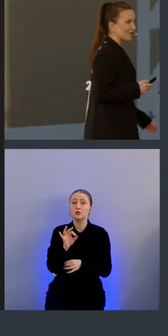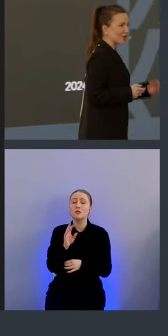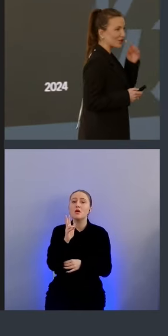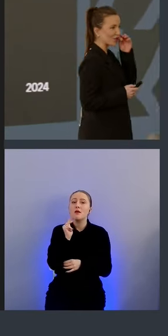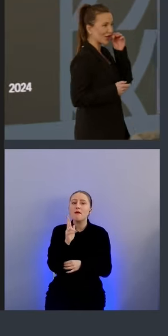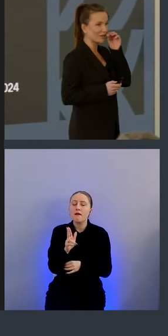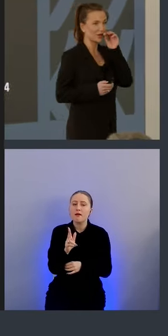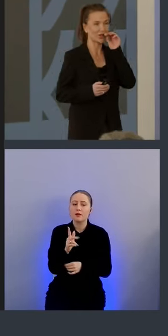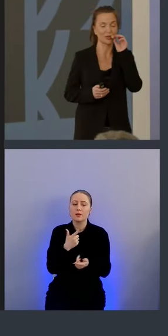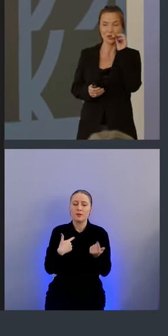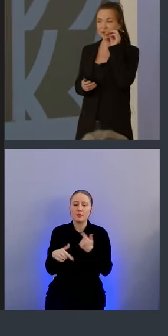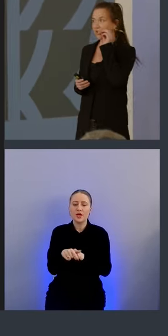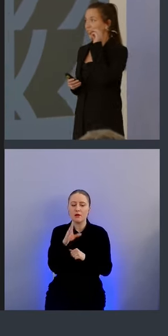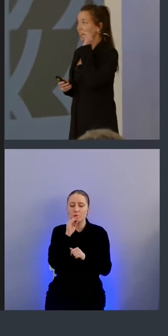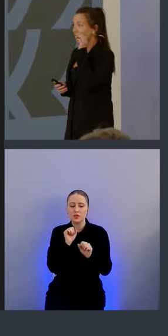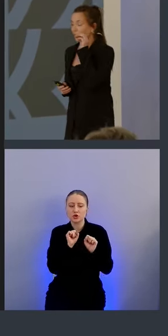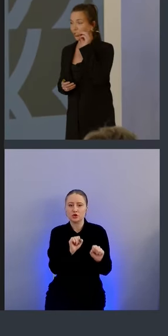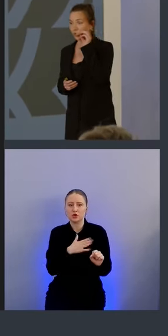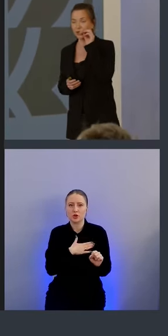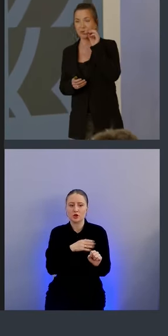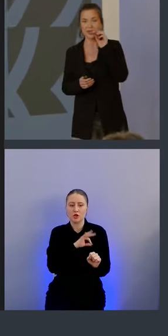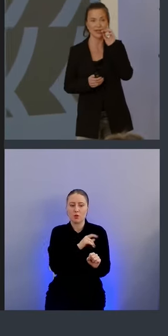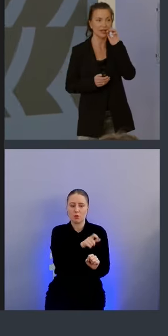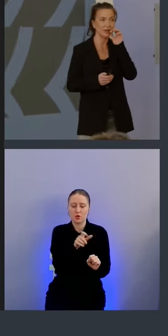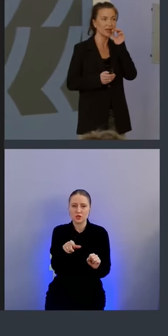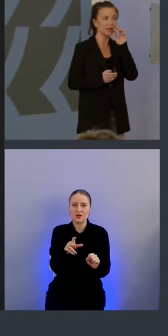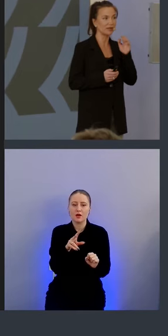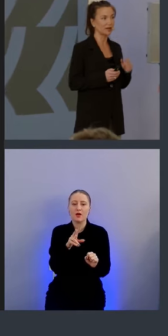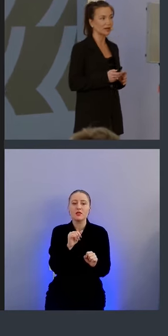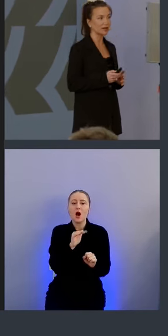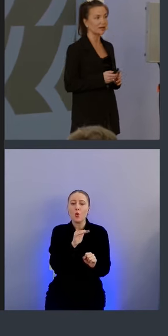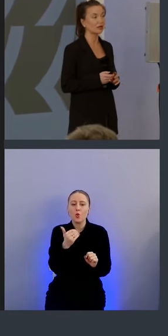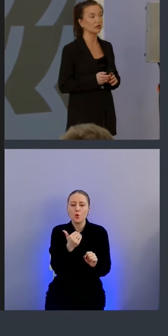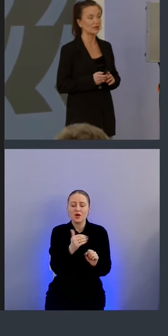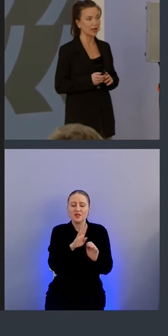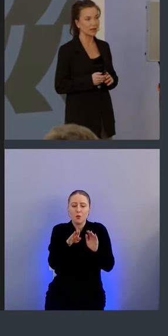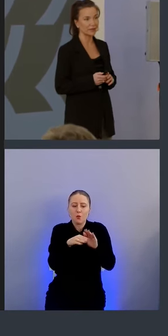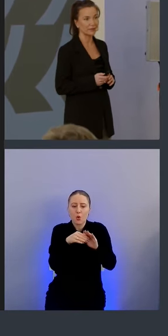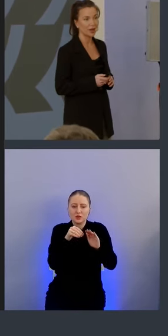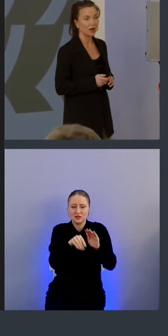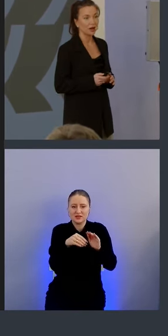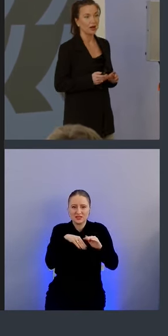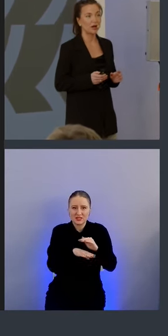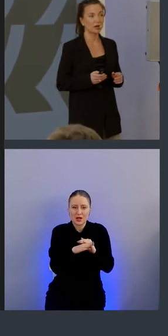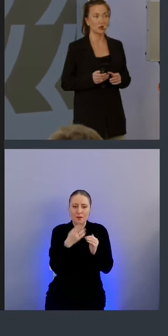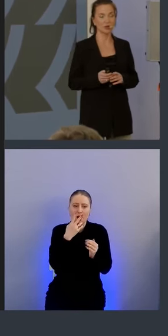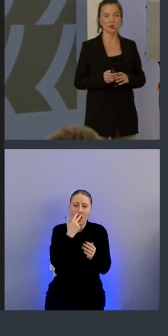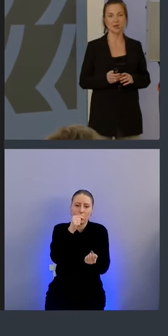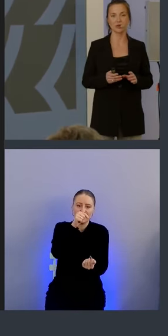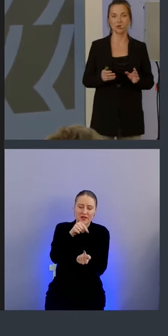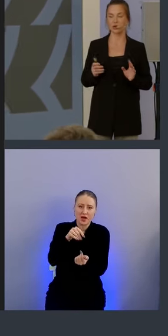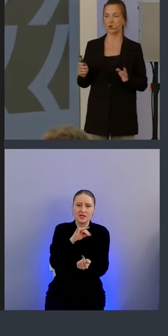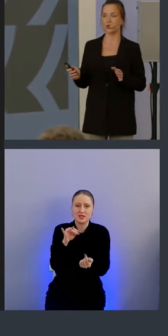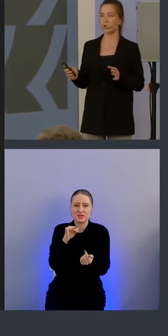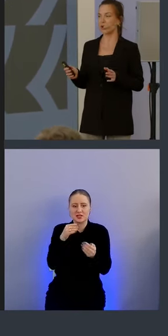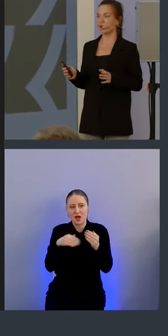как же мы защищаем наших пользователей на уровне подсистемы идентификации и аутентификации. Тут